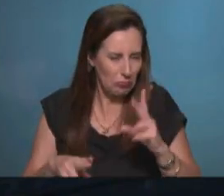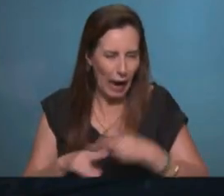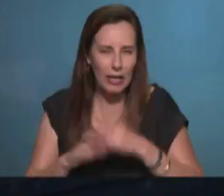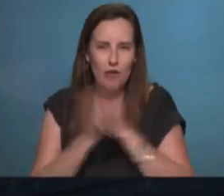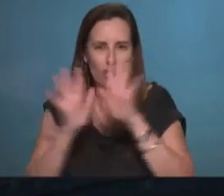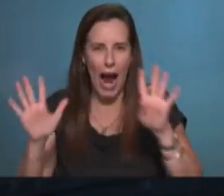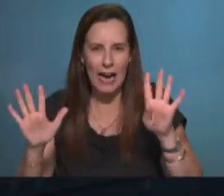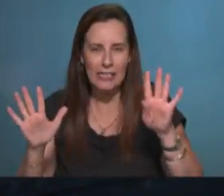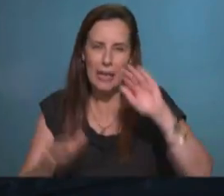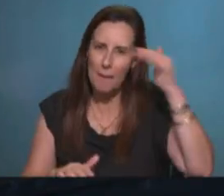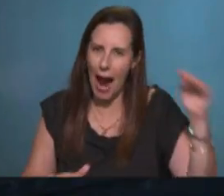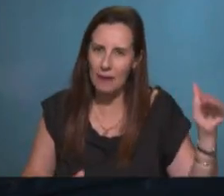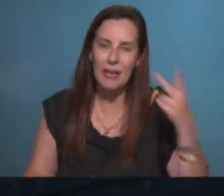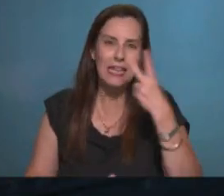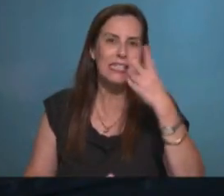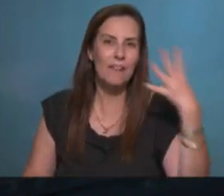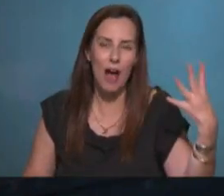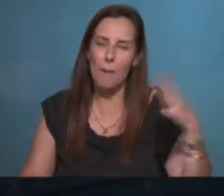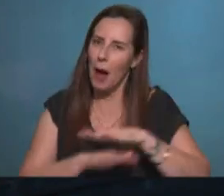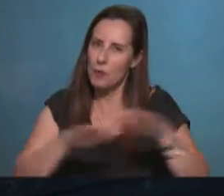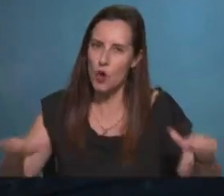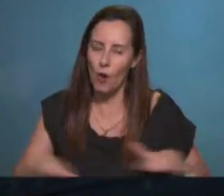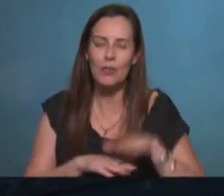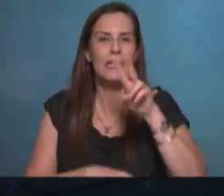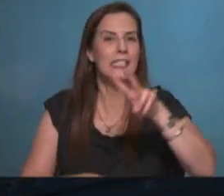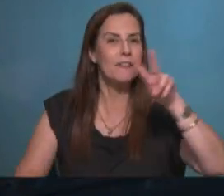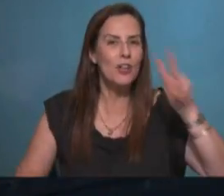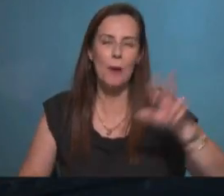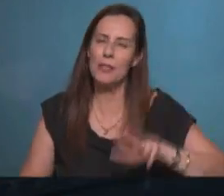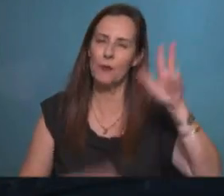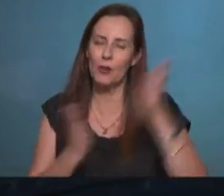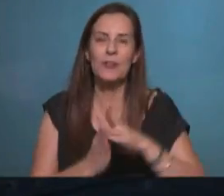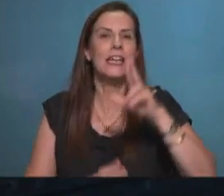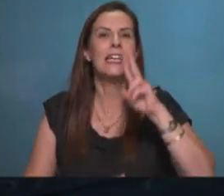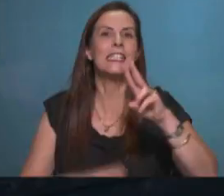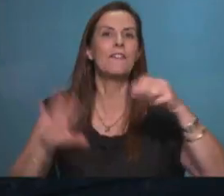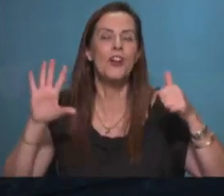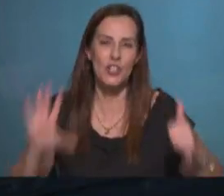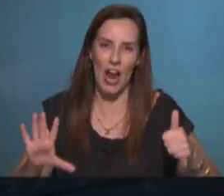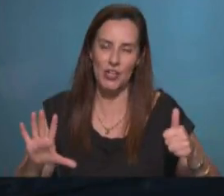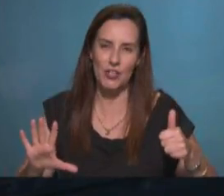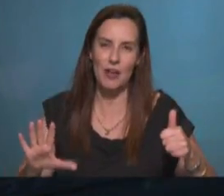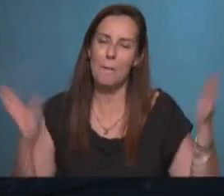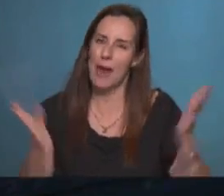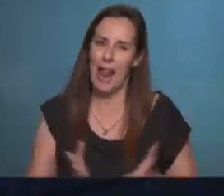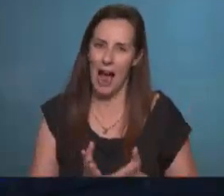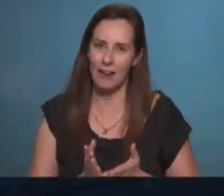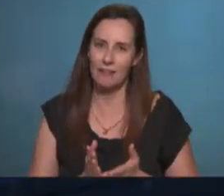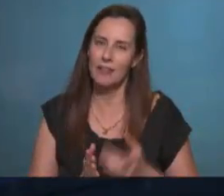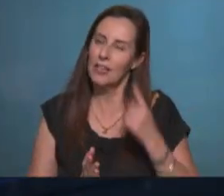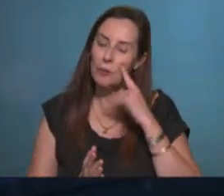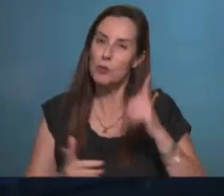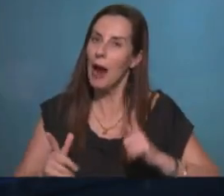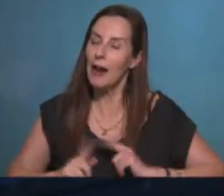מעלות בהרים, 24 לאורך מישור חוף, 22 בצפון הנגב, 26 מעלות הלילה באילת, והנה כבר מה שצפוי